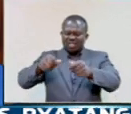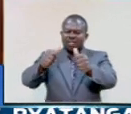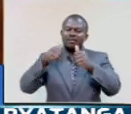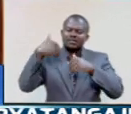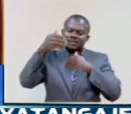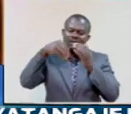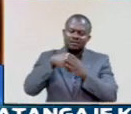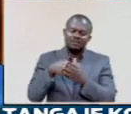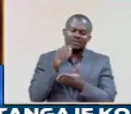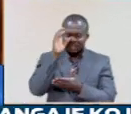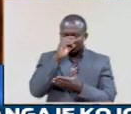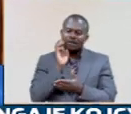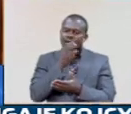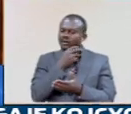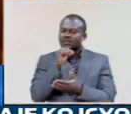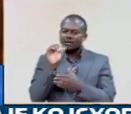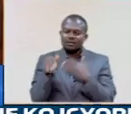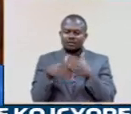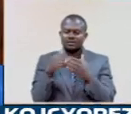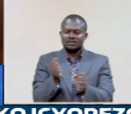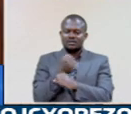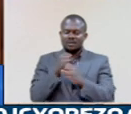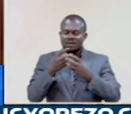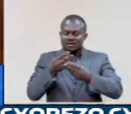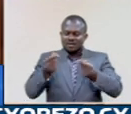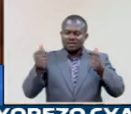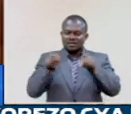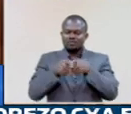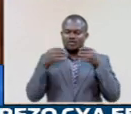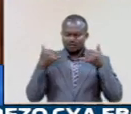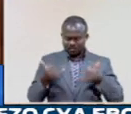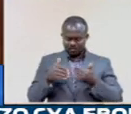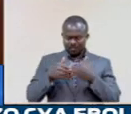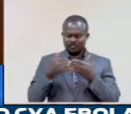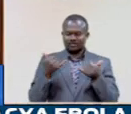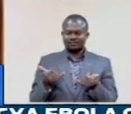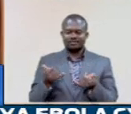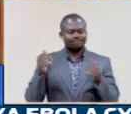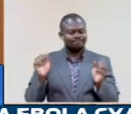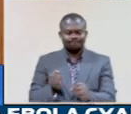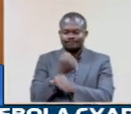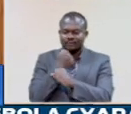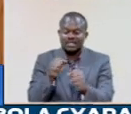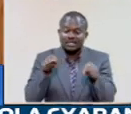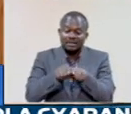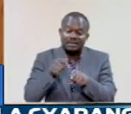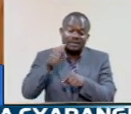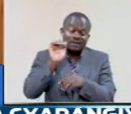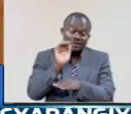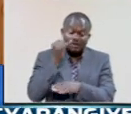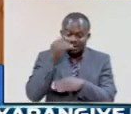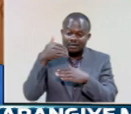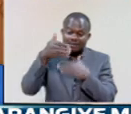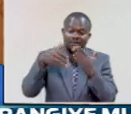mvoma ntago nagombaga gucya nkuko naba mfite umucyo uri ahangaha ndi nabibaze wirirwa uvoma